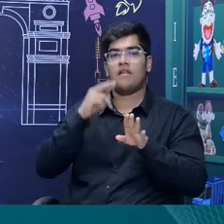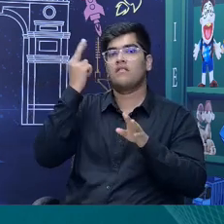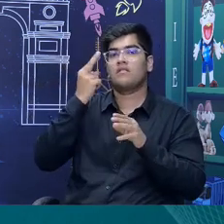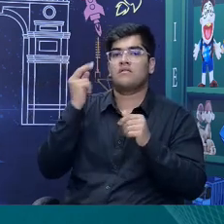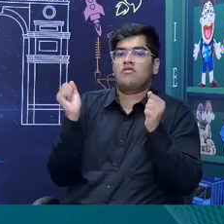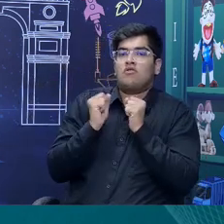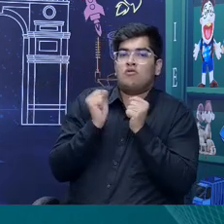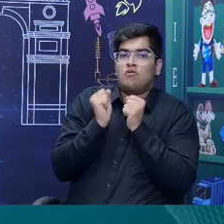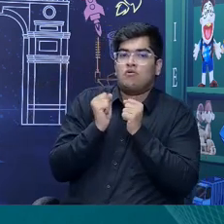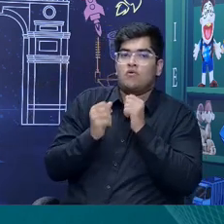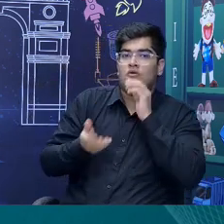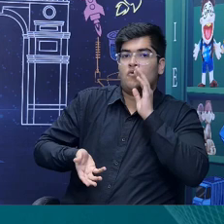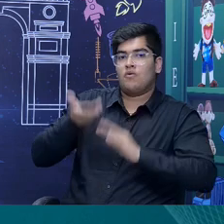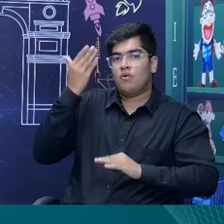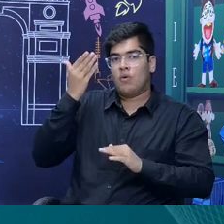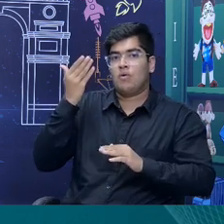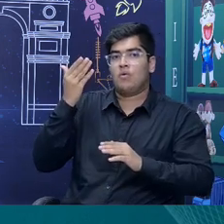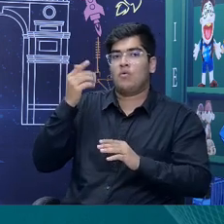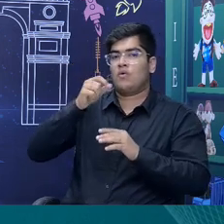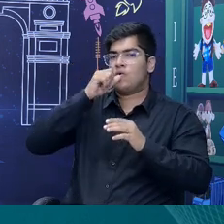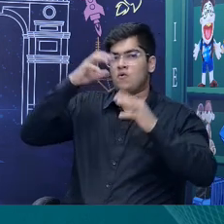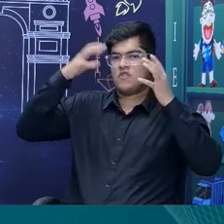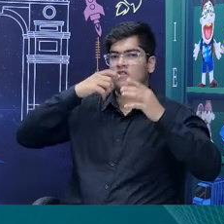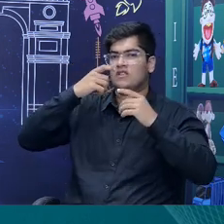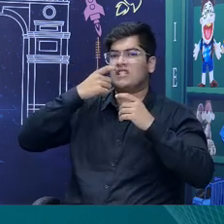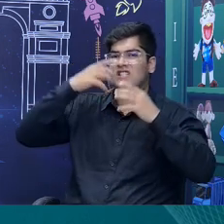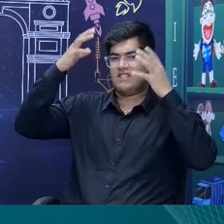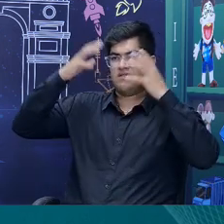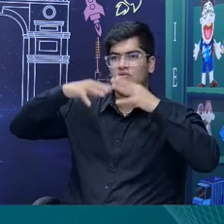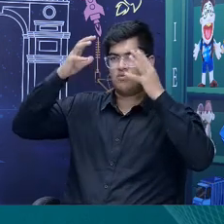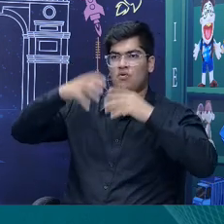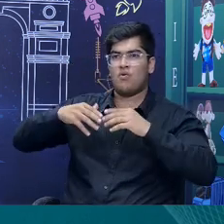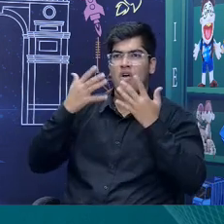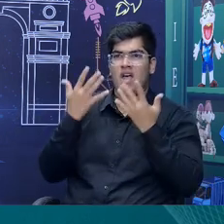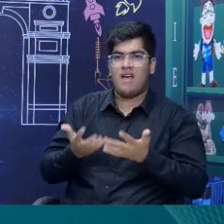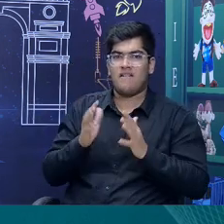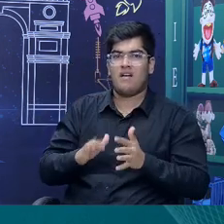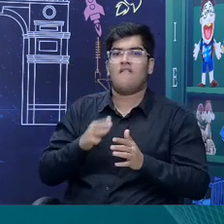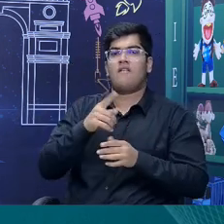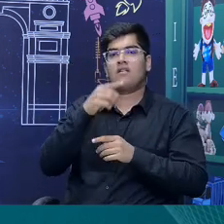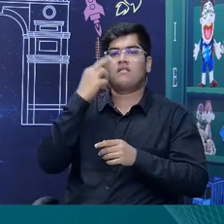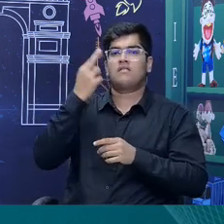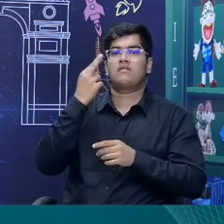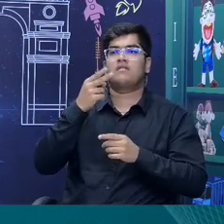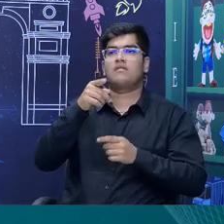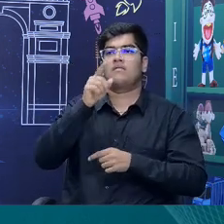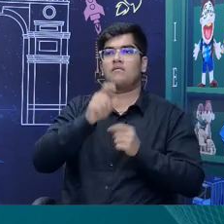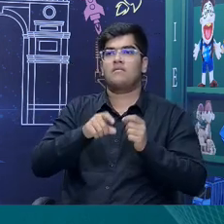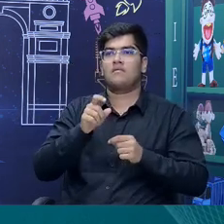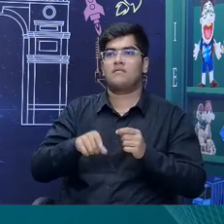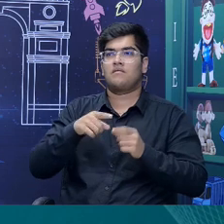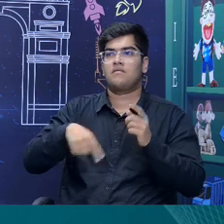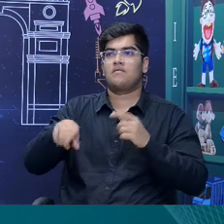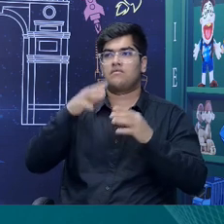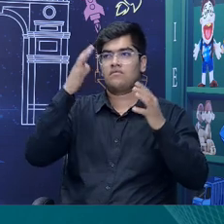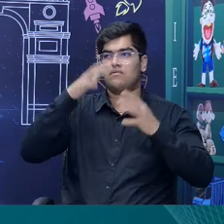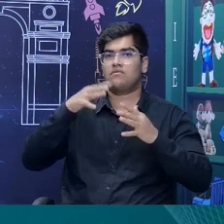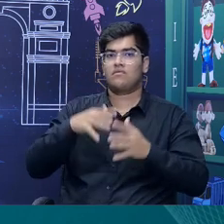कंडीशंस और में देवर इस एक्सट्रीम नो तो इसलिए कन्फ्यूशियस नहीं हो पाती हैं